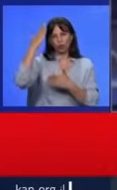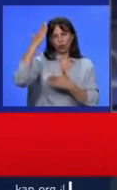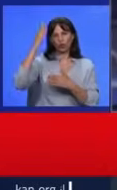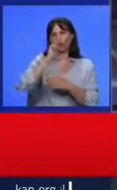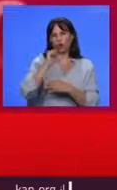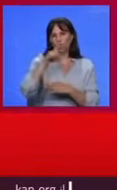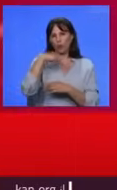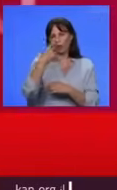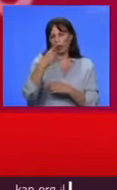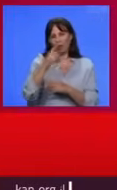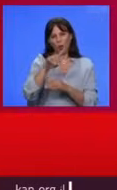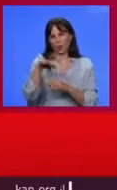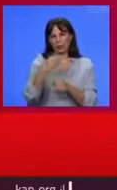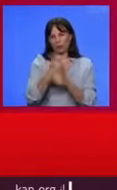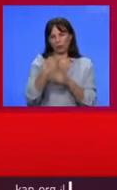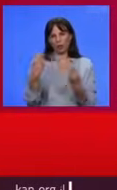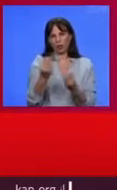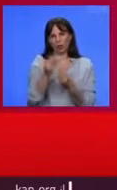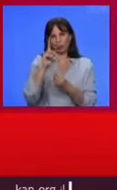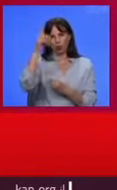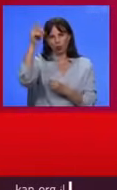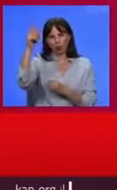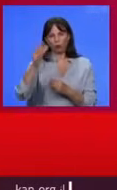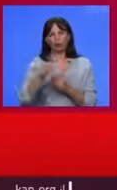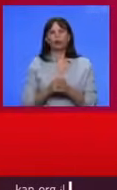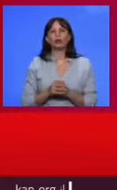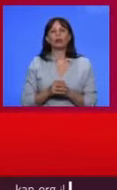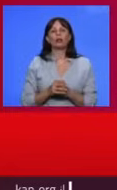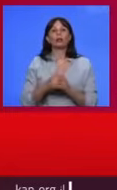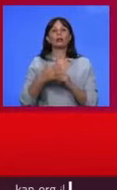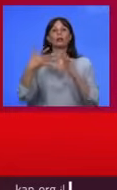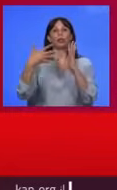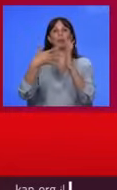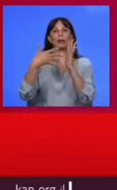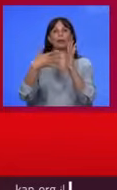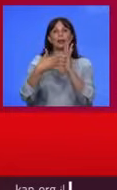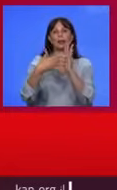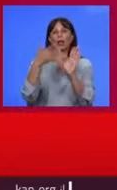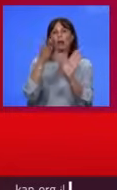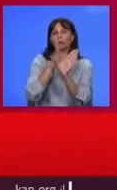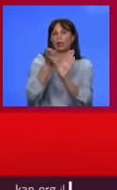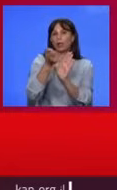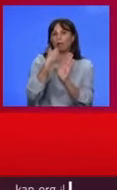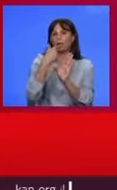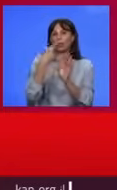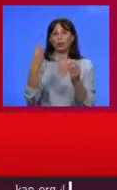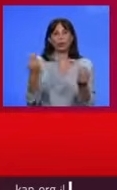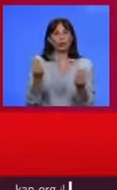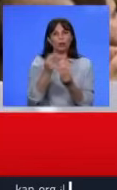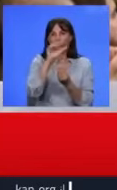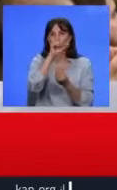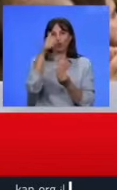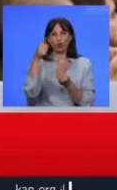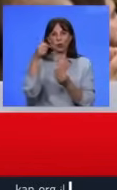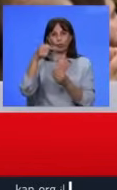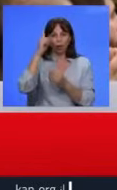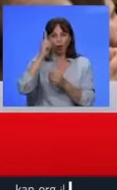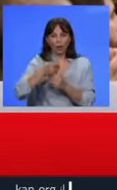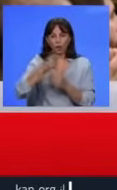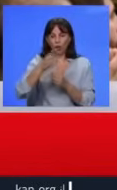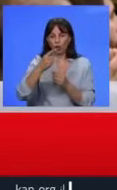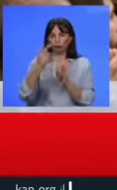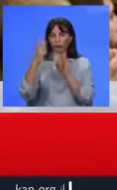רבותיי. אנחנו מדברים על בדיקה פסיכיאטרית. הבדיקה הפסיכיאטרית היא קודם כל, ובראש ובראשונה, חייבת להיות